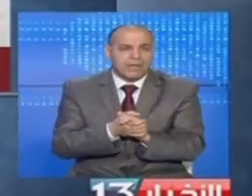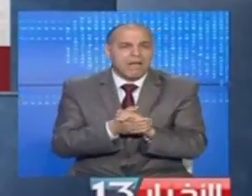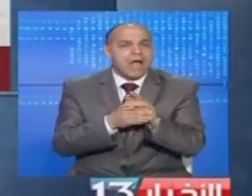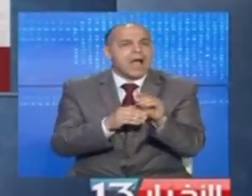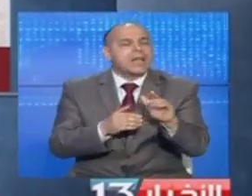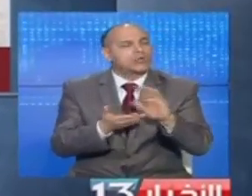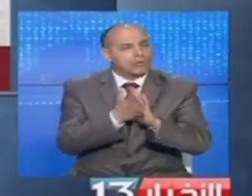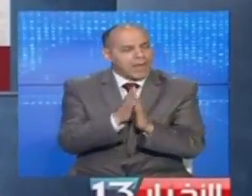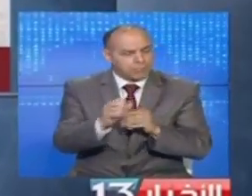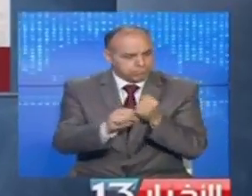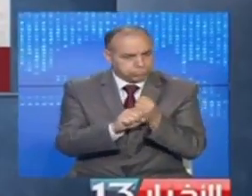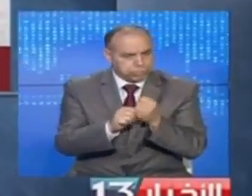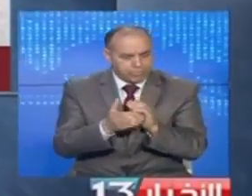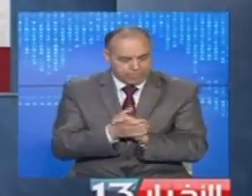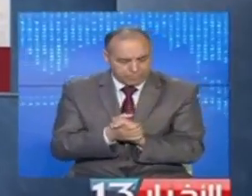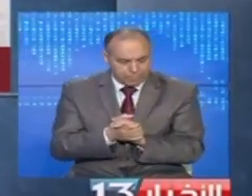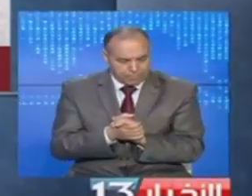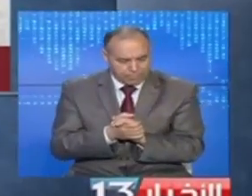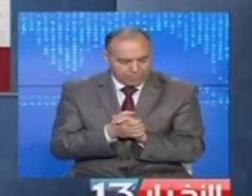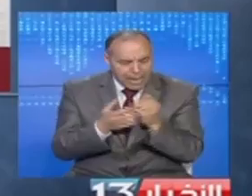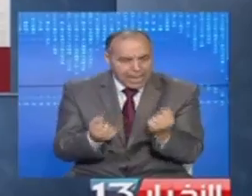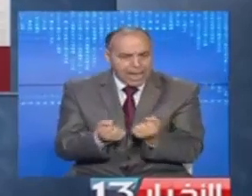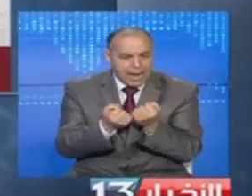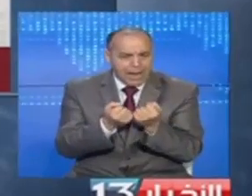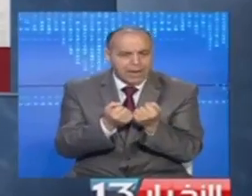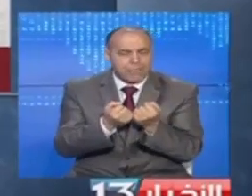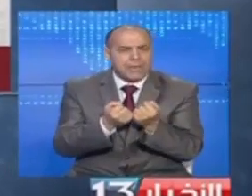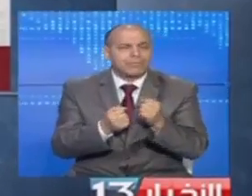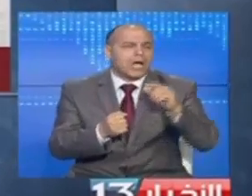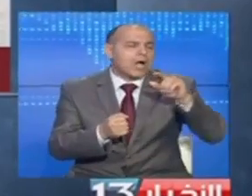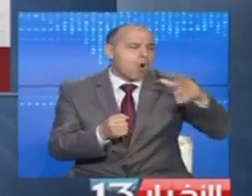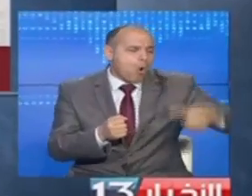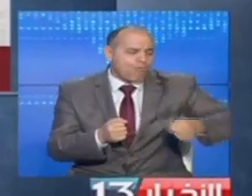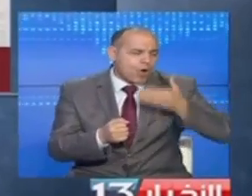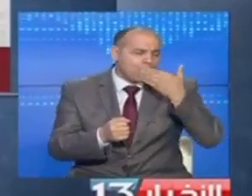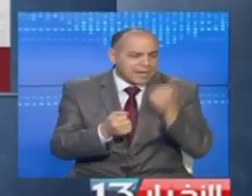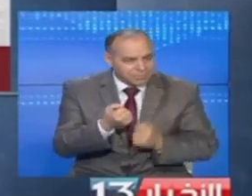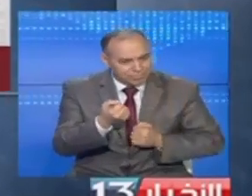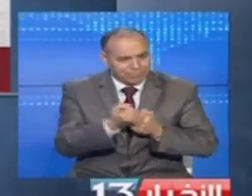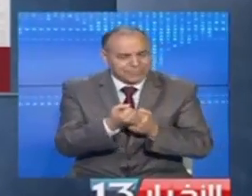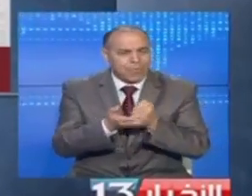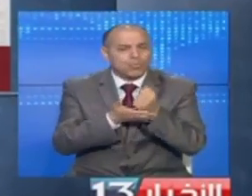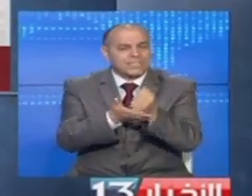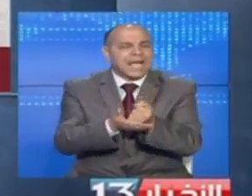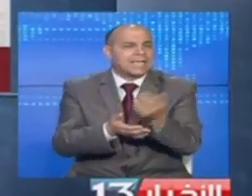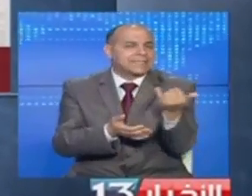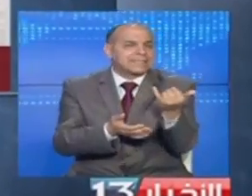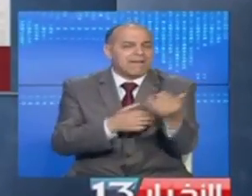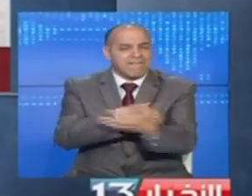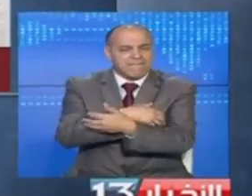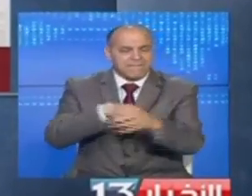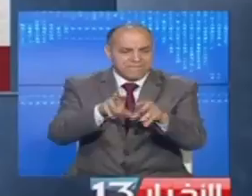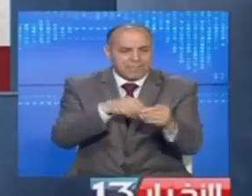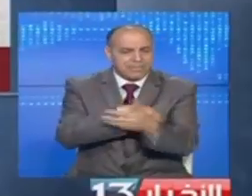المجتمع المدني في حملة تسمى قفة رمضان، حتى نعم. نقدم من خلالها المساعدات